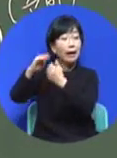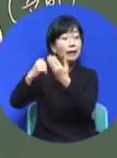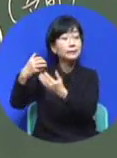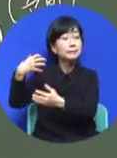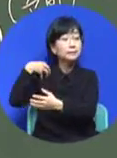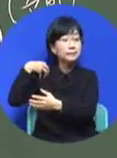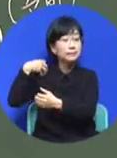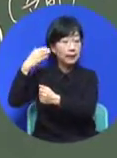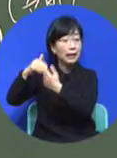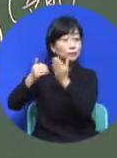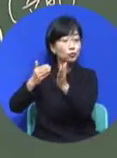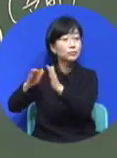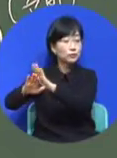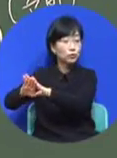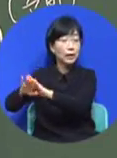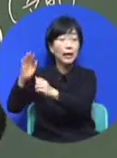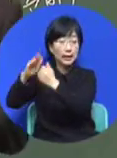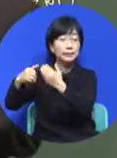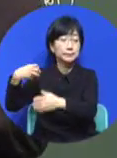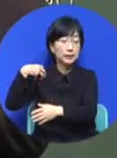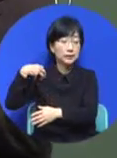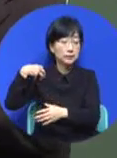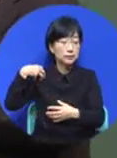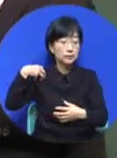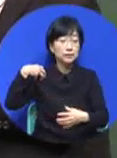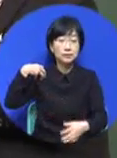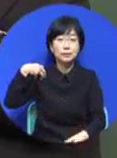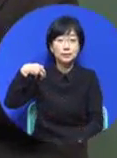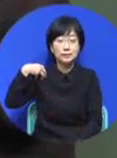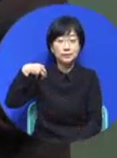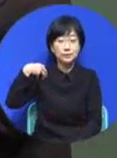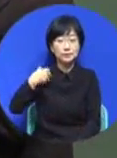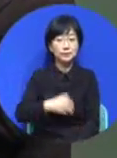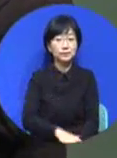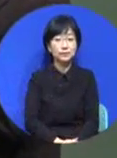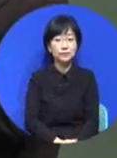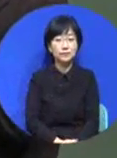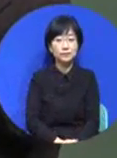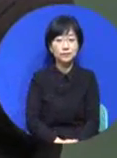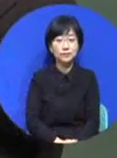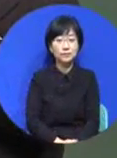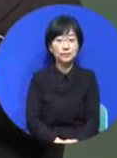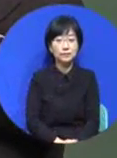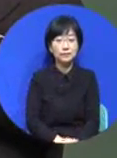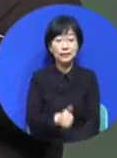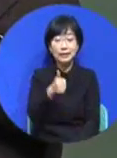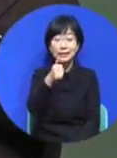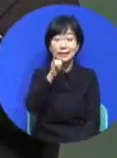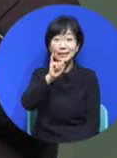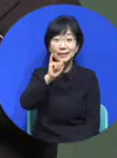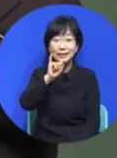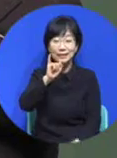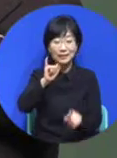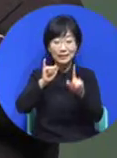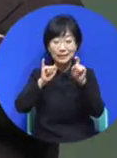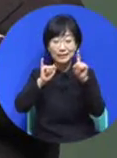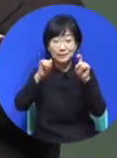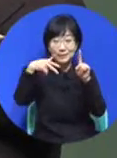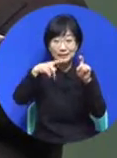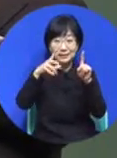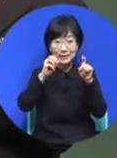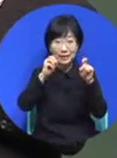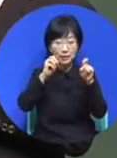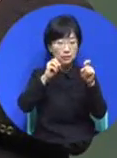여호와께서 준비하실 것이다. The Lord will provide. 저 히브리서 11장에는 아브라함이